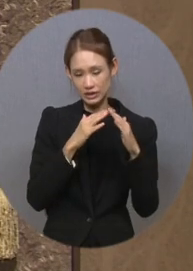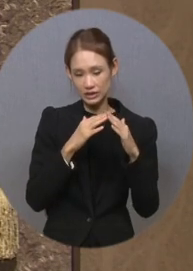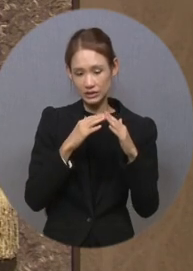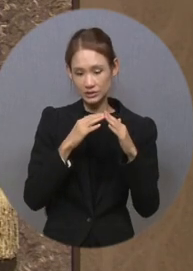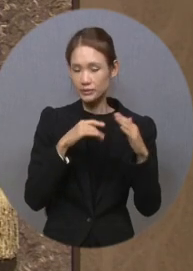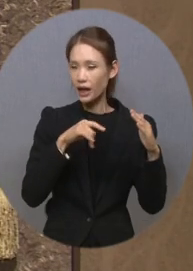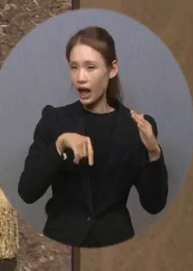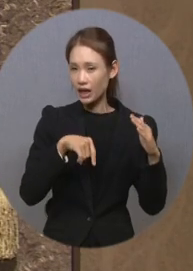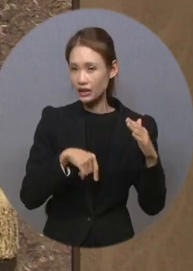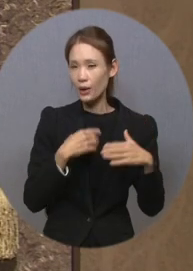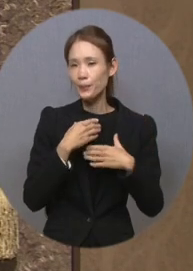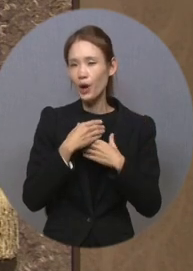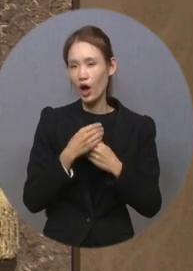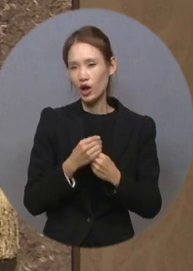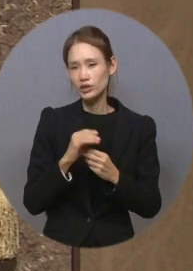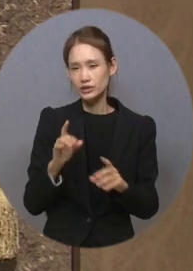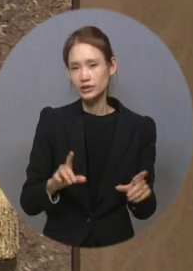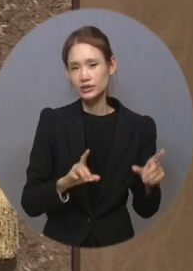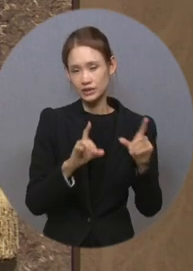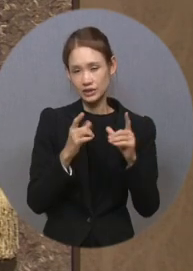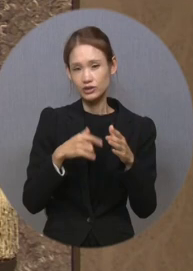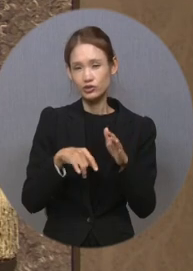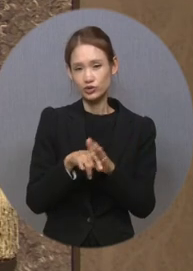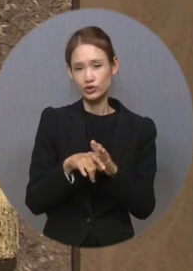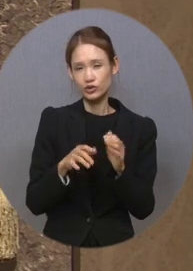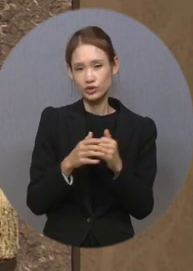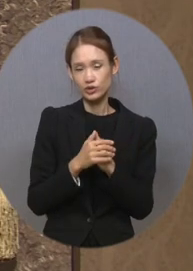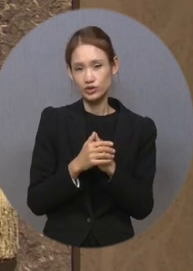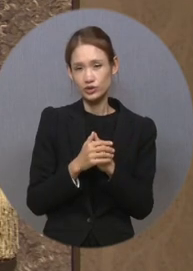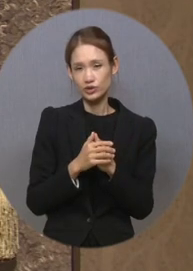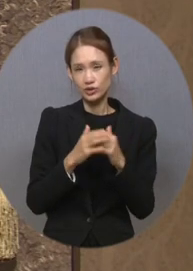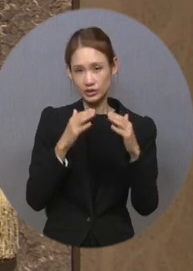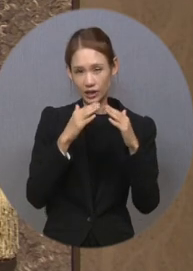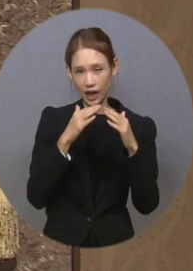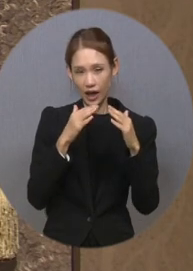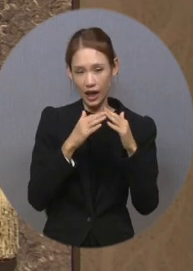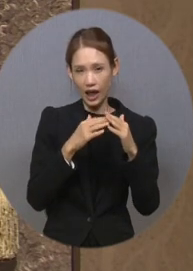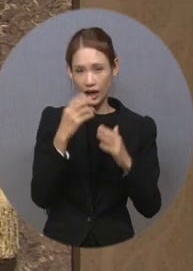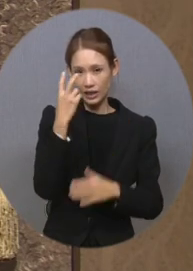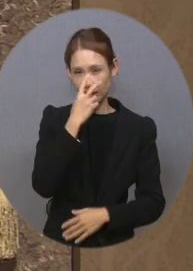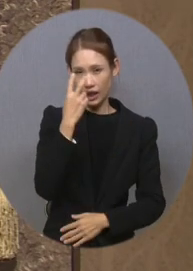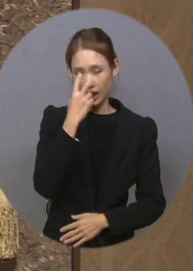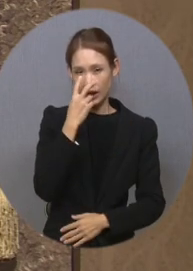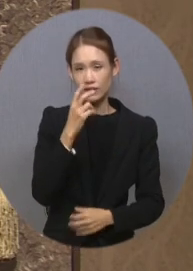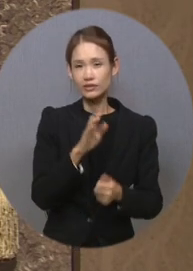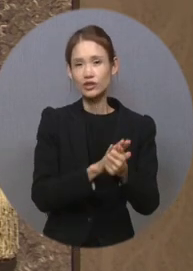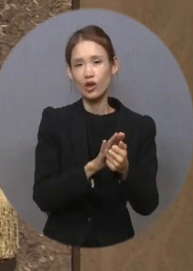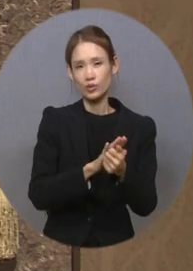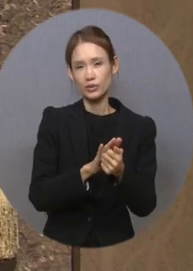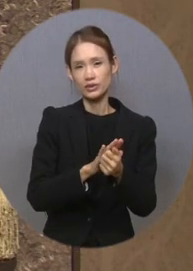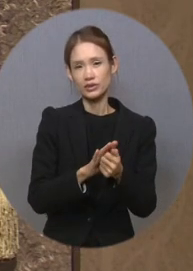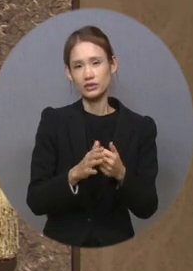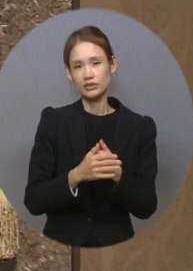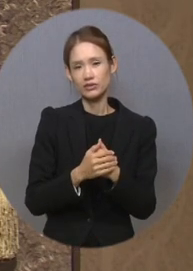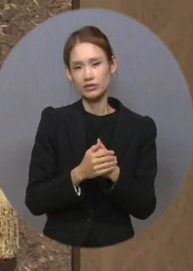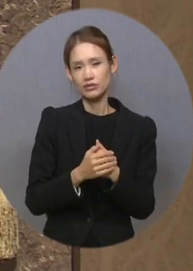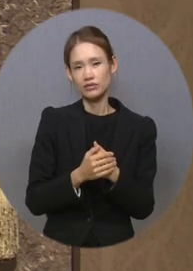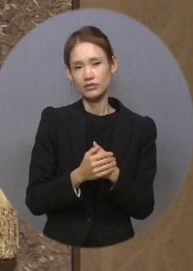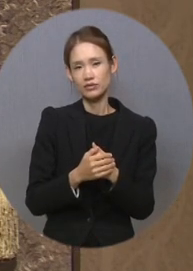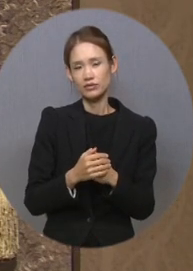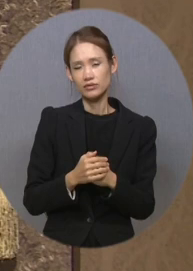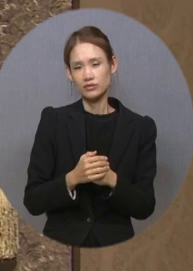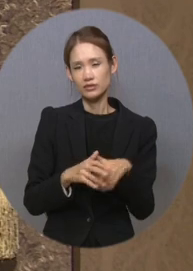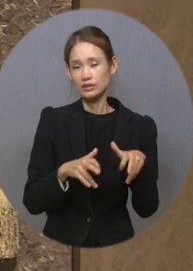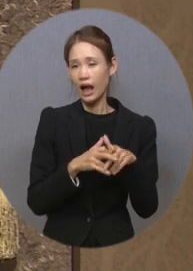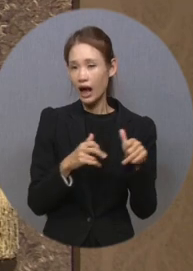이렇게 편하게 지내줄 수 있도록 또 재택 돌봄 서비스 네. 이런 걸 잘 해드려야죠. 네, 그렇게 하고 우리